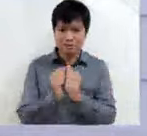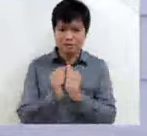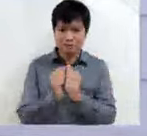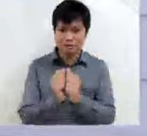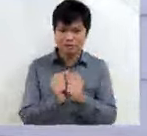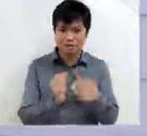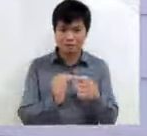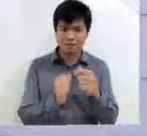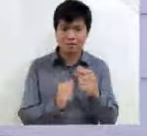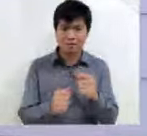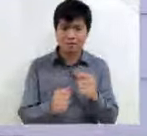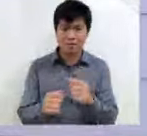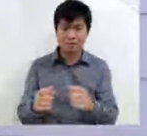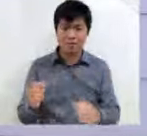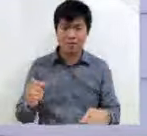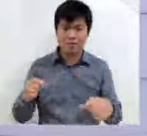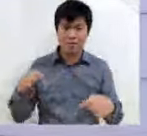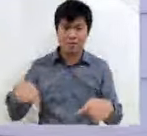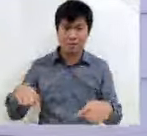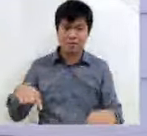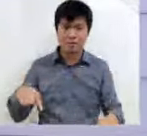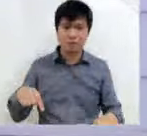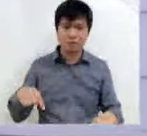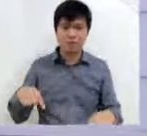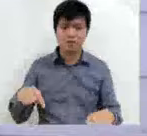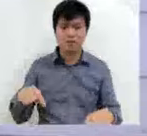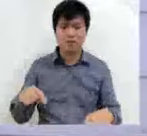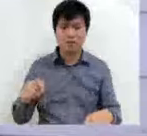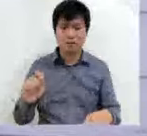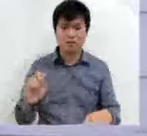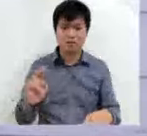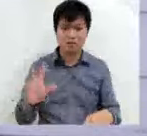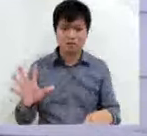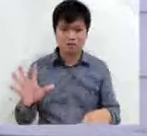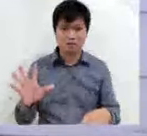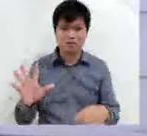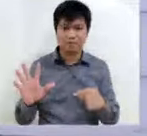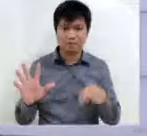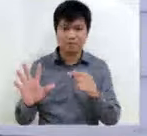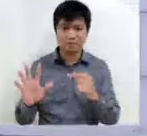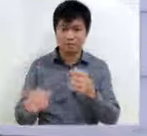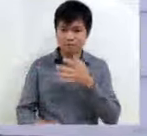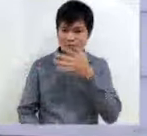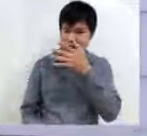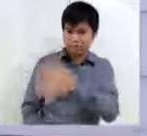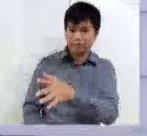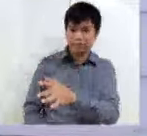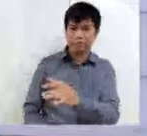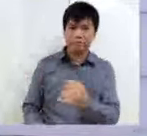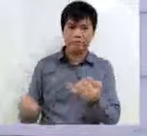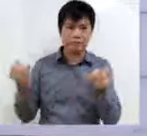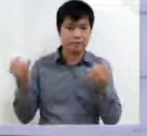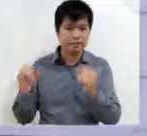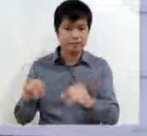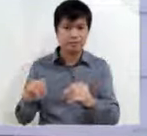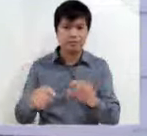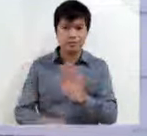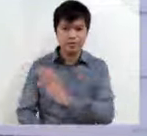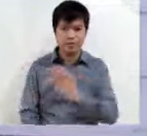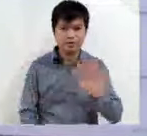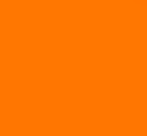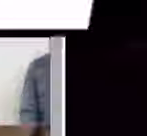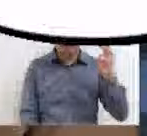co-stars dito sa Kapatid Network. Say niya, deadma muna siya sa issue. Nasa frontline ng balitang yan, si MJ